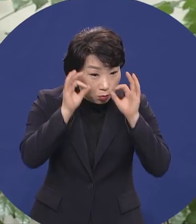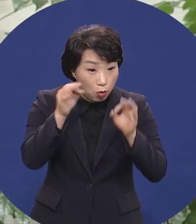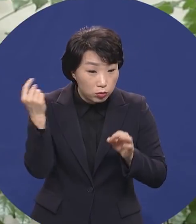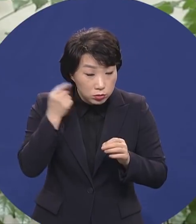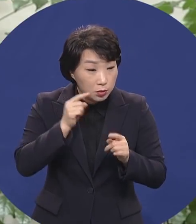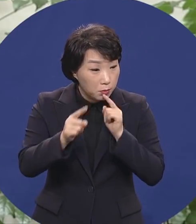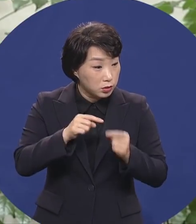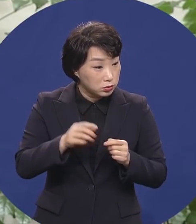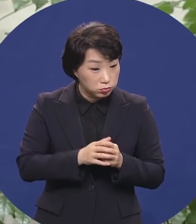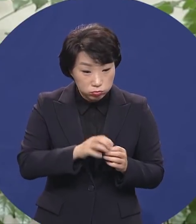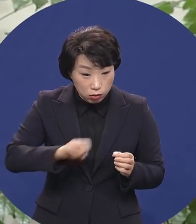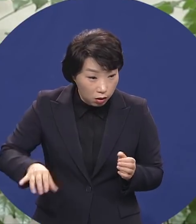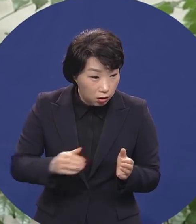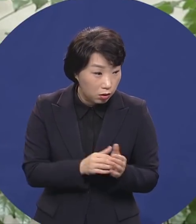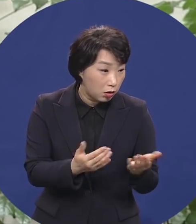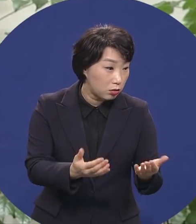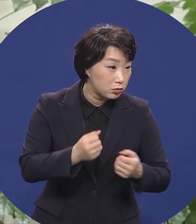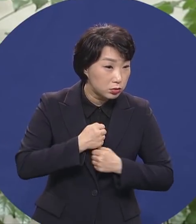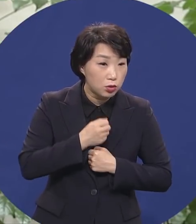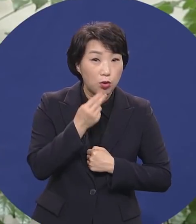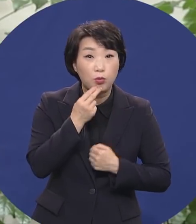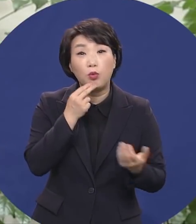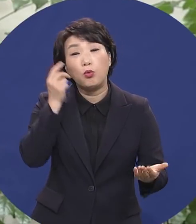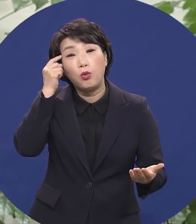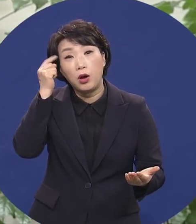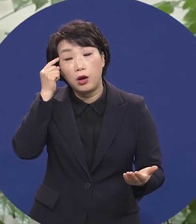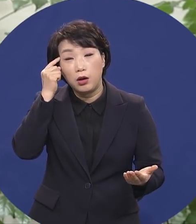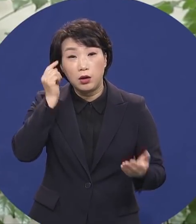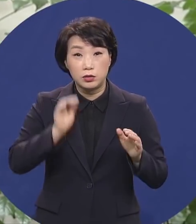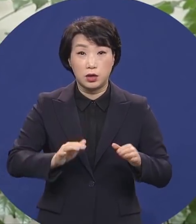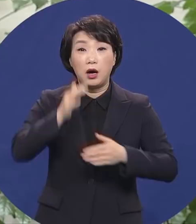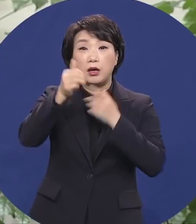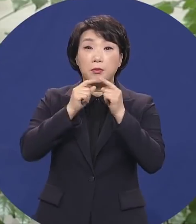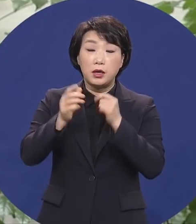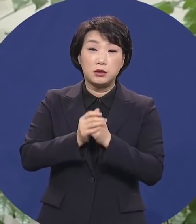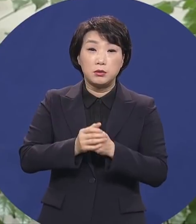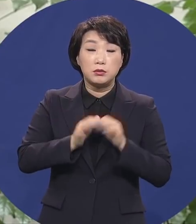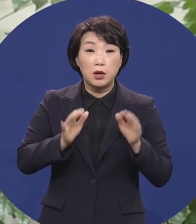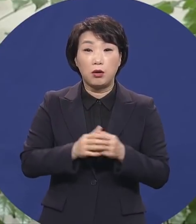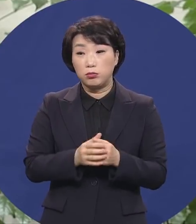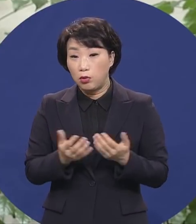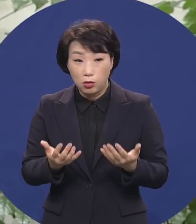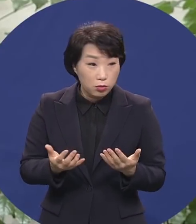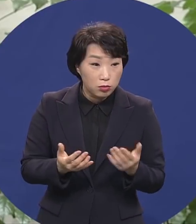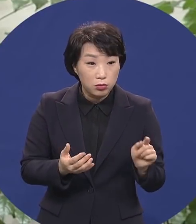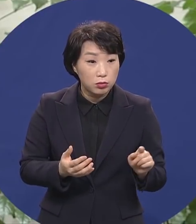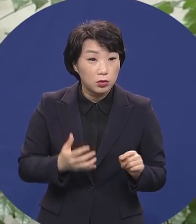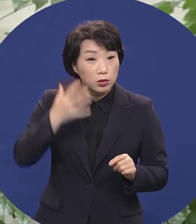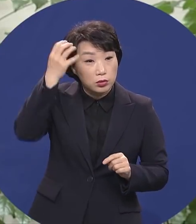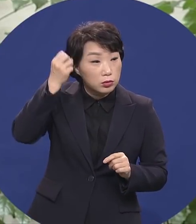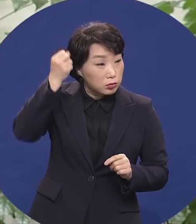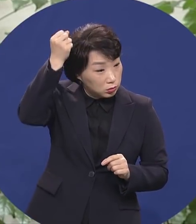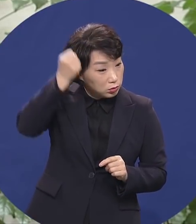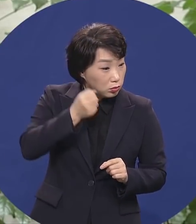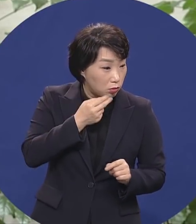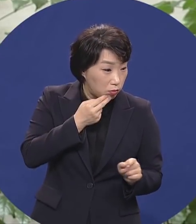어디 갔길래 안 지키며 들은 말씀은 어디 갔길래 기억에서 조차도 없느냐.